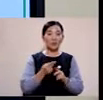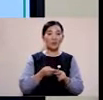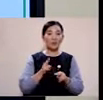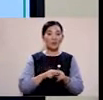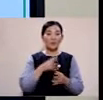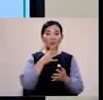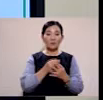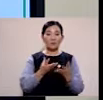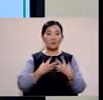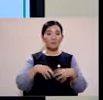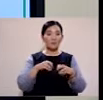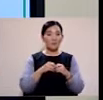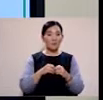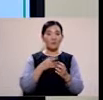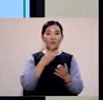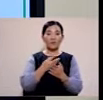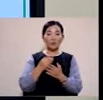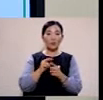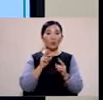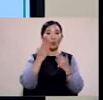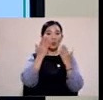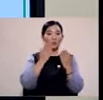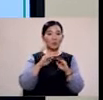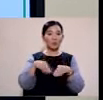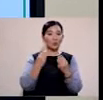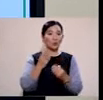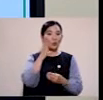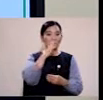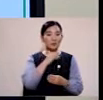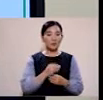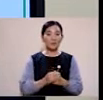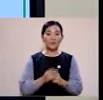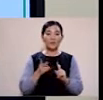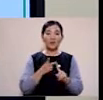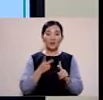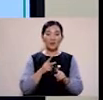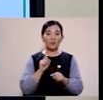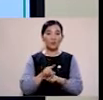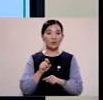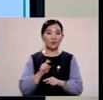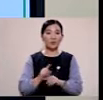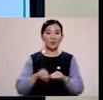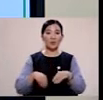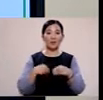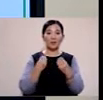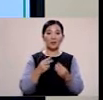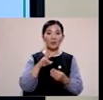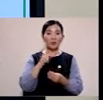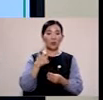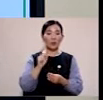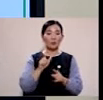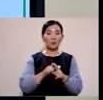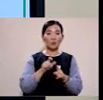o'z oila a'zolaringizga o'qib berishga ham ulgurdingiz. Ikkinchi topshiriqda berilgan lug'atdagi